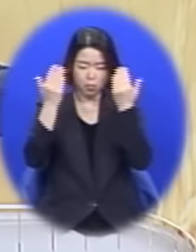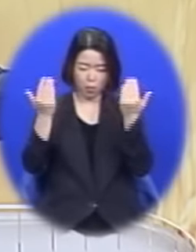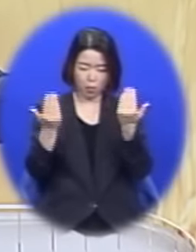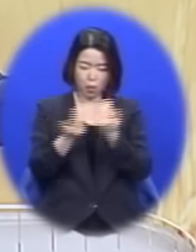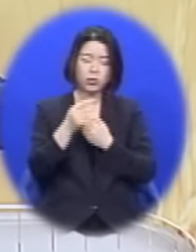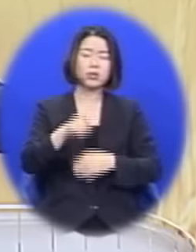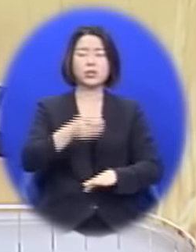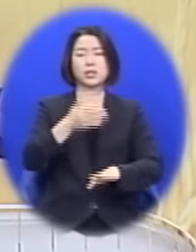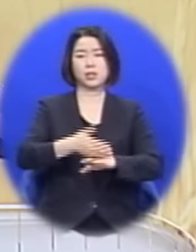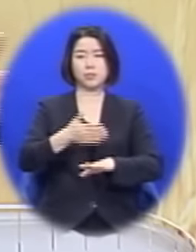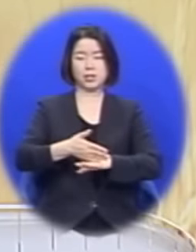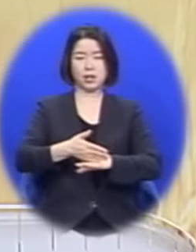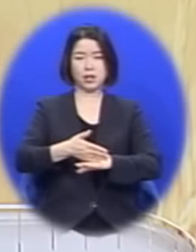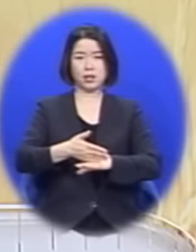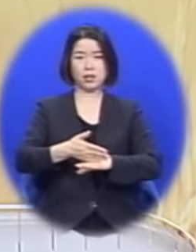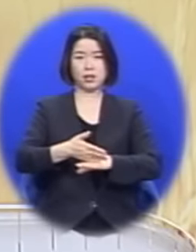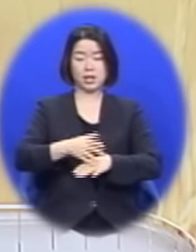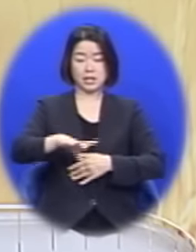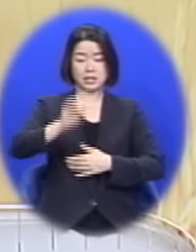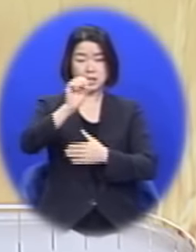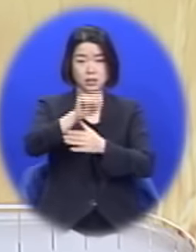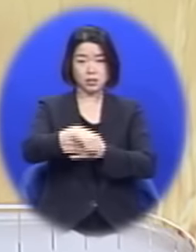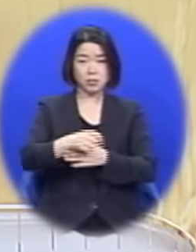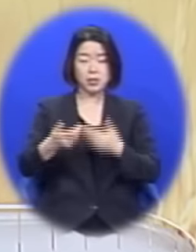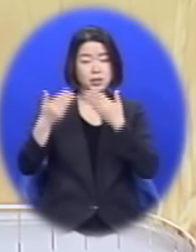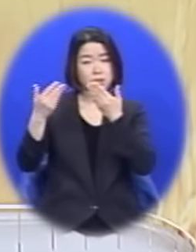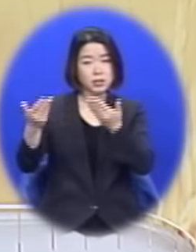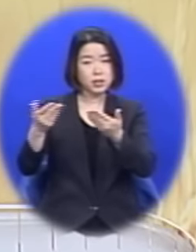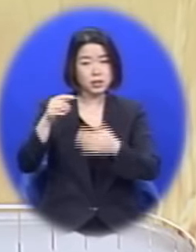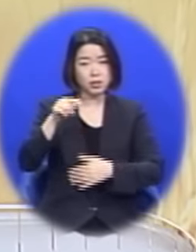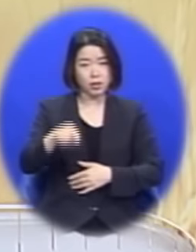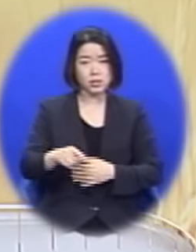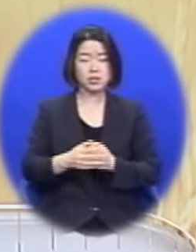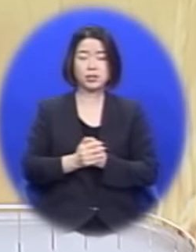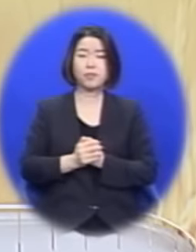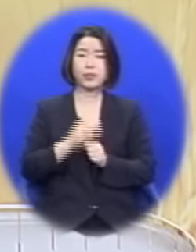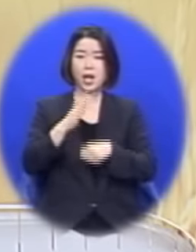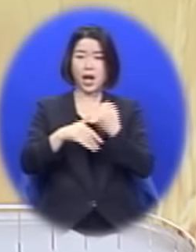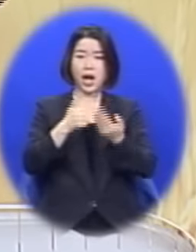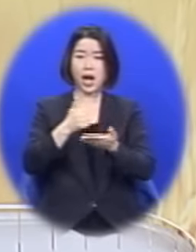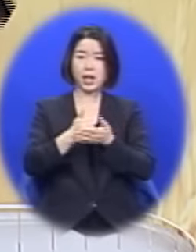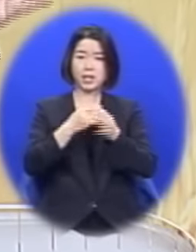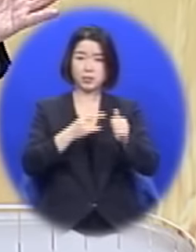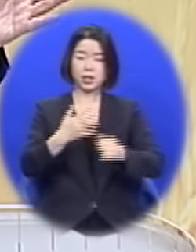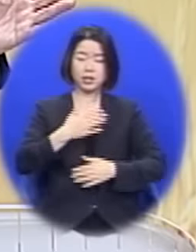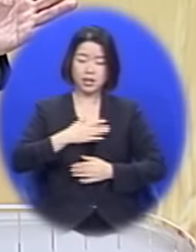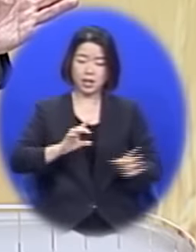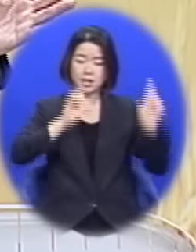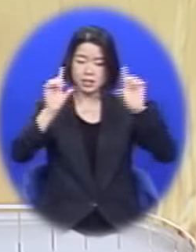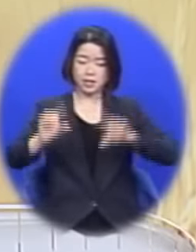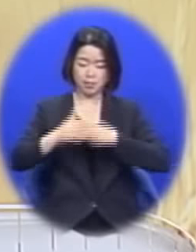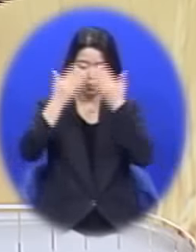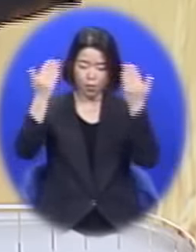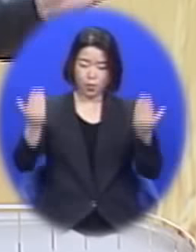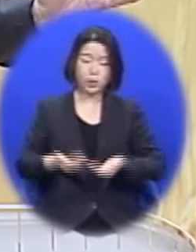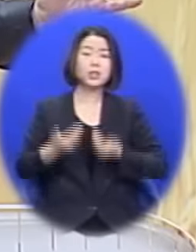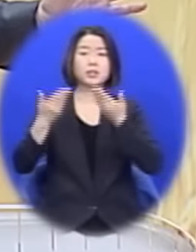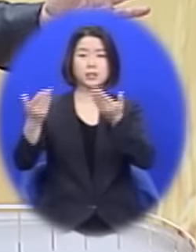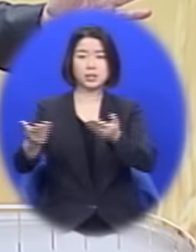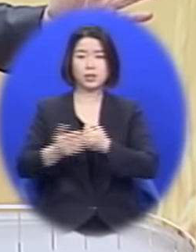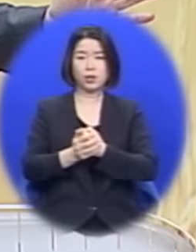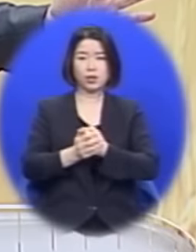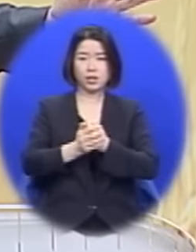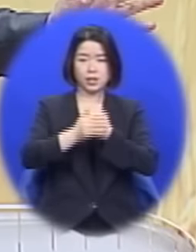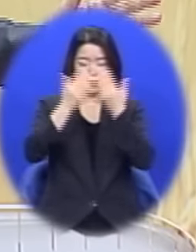거예요. 첫 열매를 드리는 것은요, 하나님께 내 삶 전체를 드리는 거예요. 다